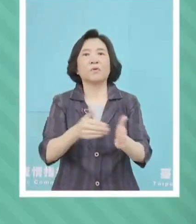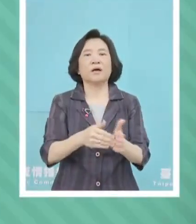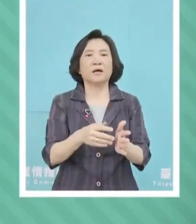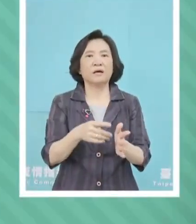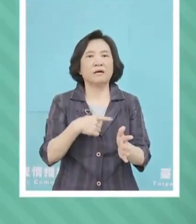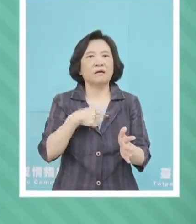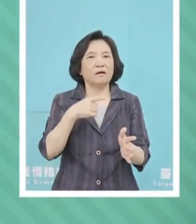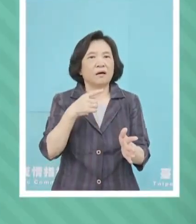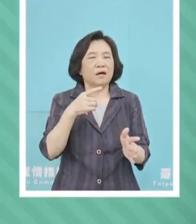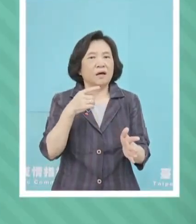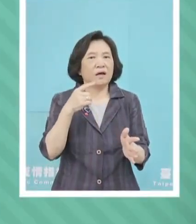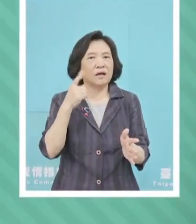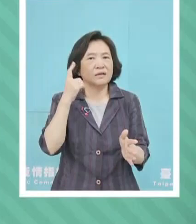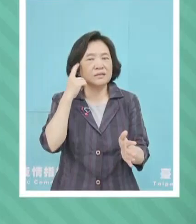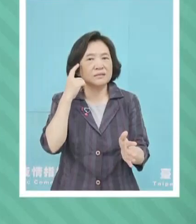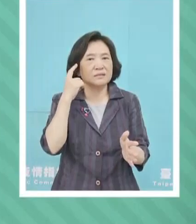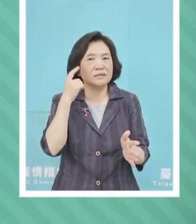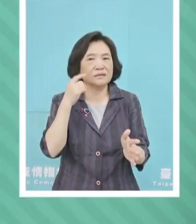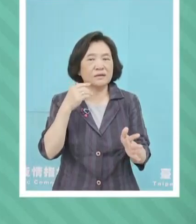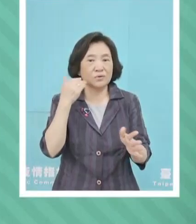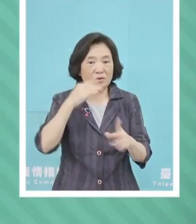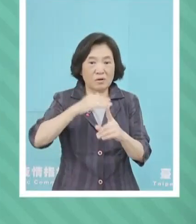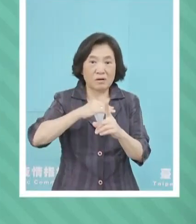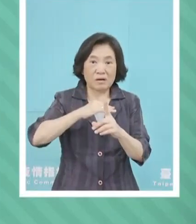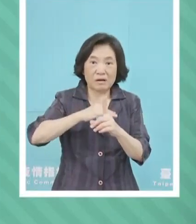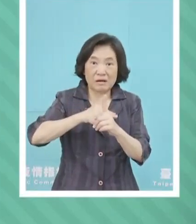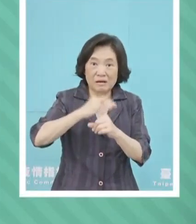怕一个程度上要解封也不是不可